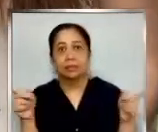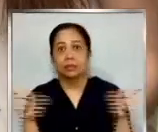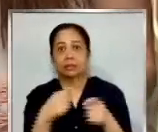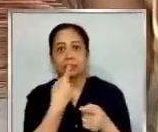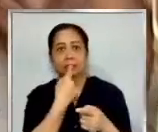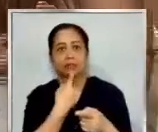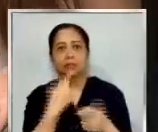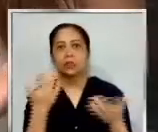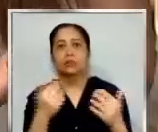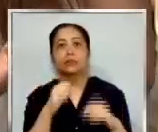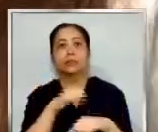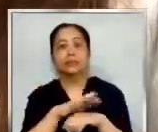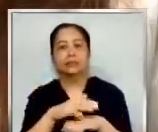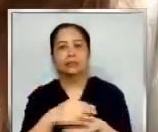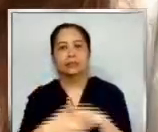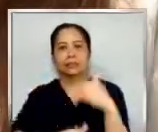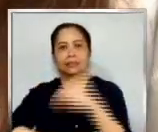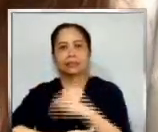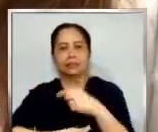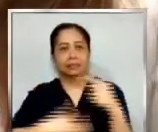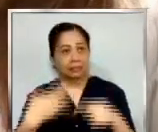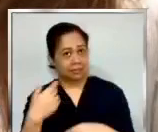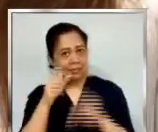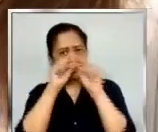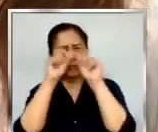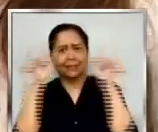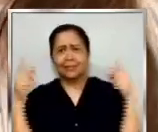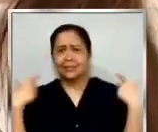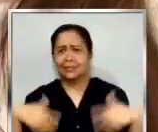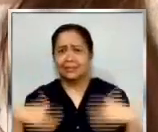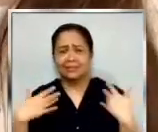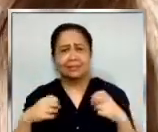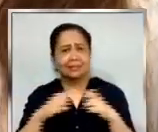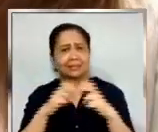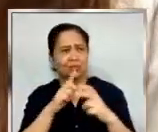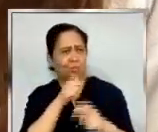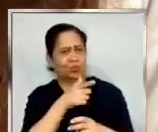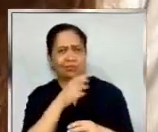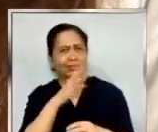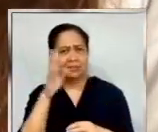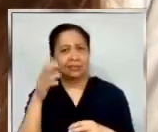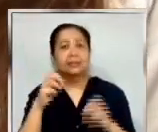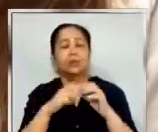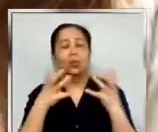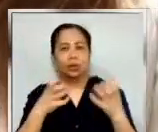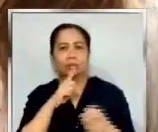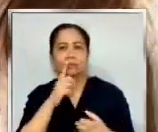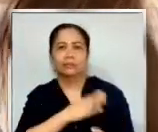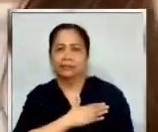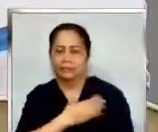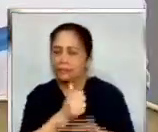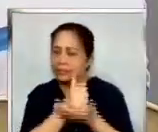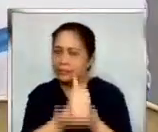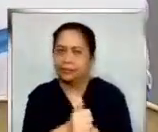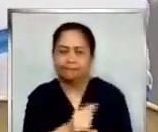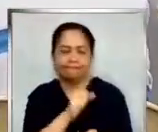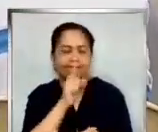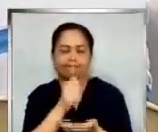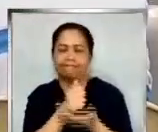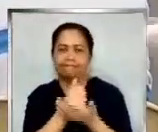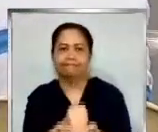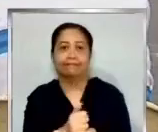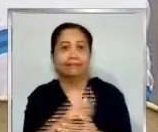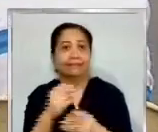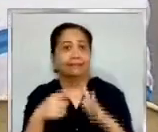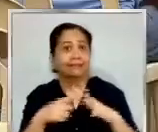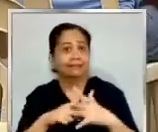akin yung bank details nyo. Magugulat ka na lang na kahit hindi ka kakilala, pagka gusto talaga tutulong. At simula nitong